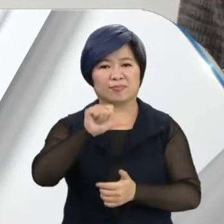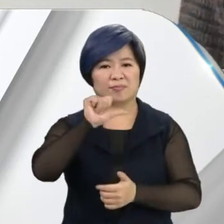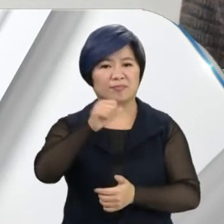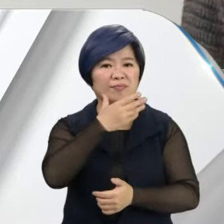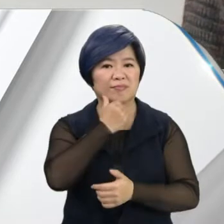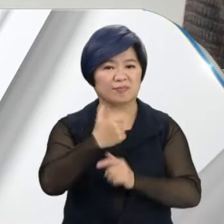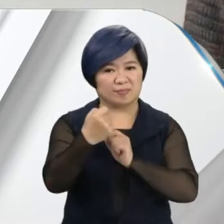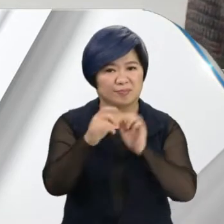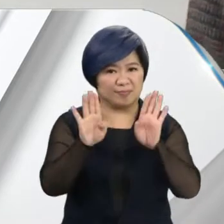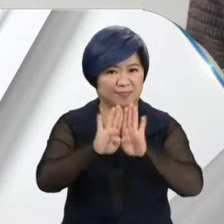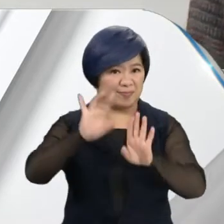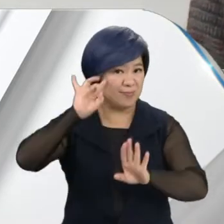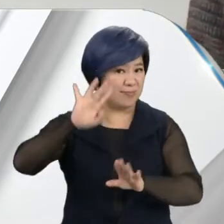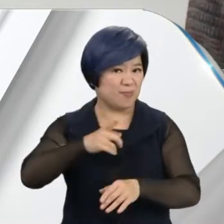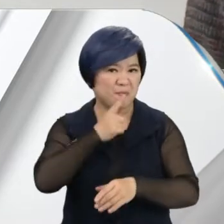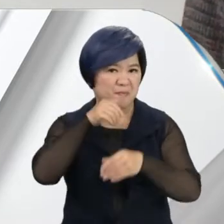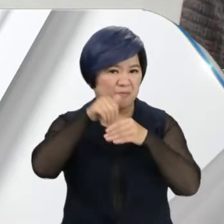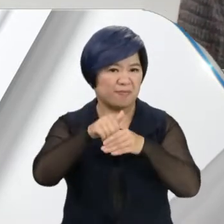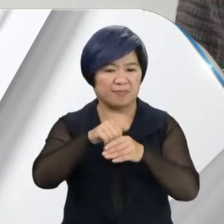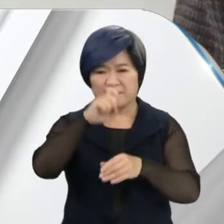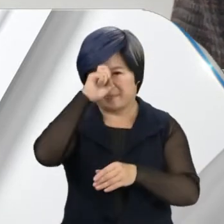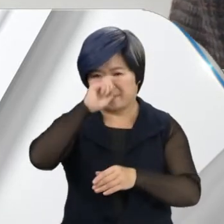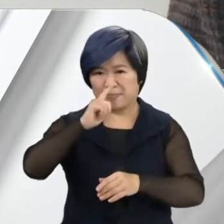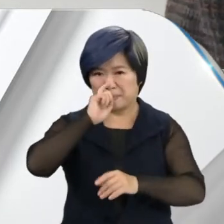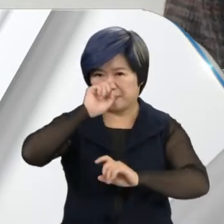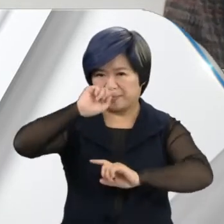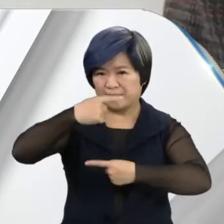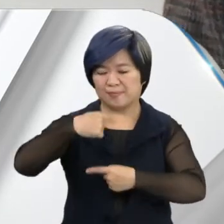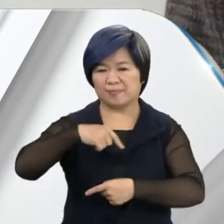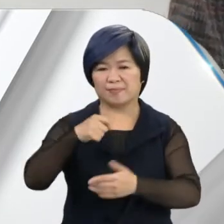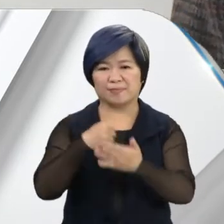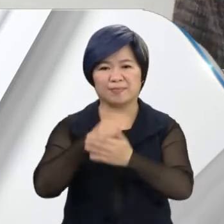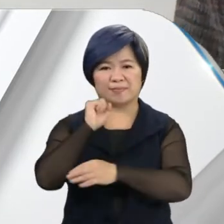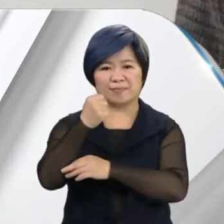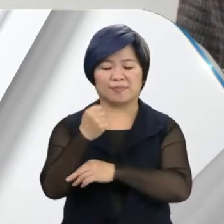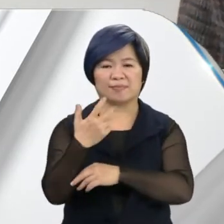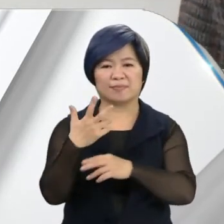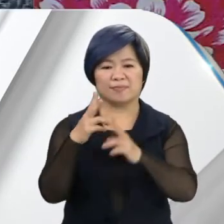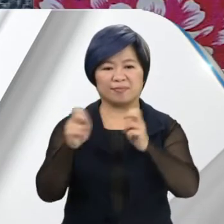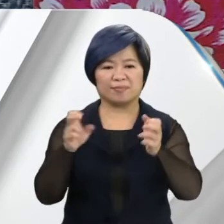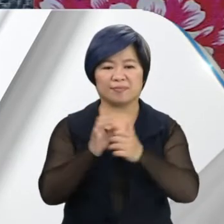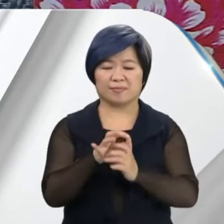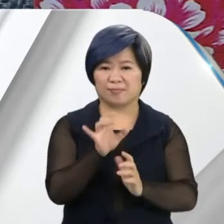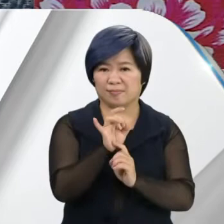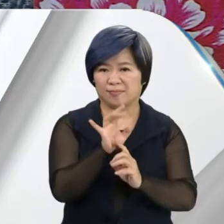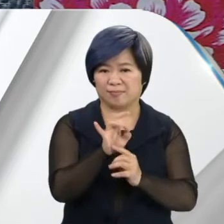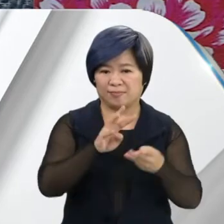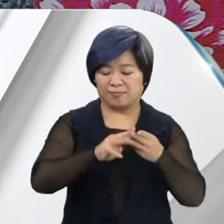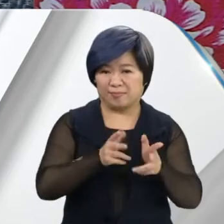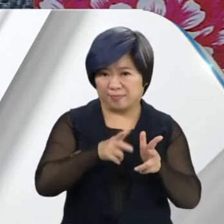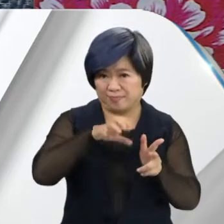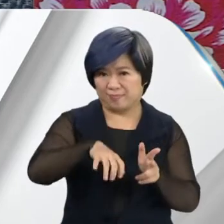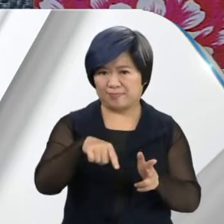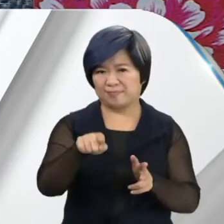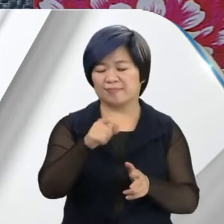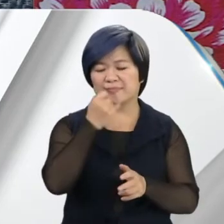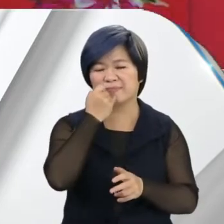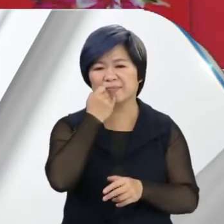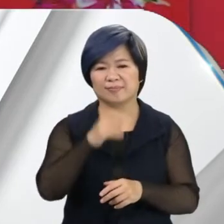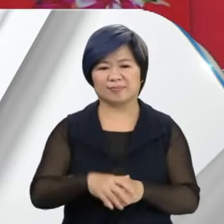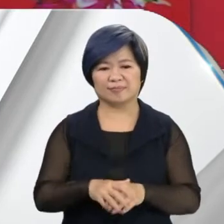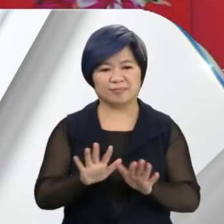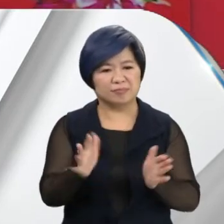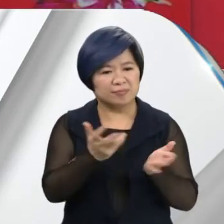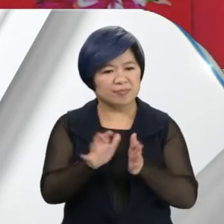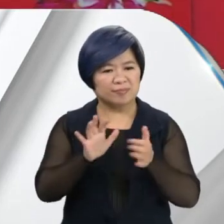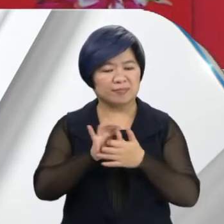希望大家年初一哈来中义亭到竹田茶站。 昨天向公所今年来准备的，特别